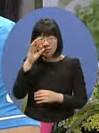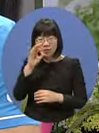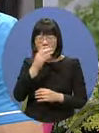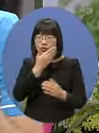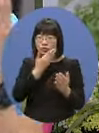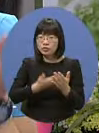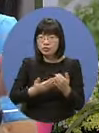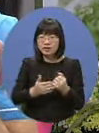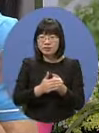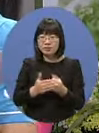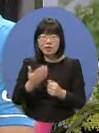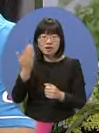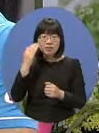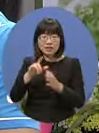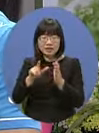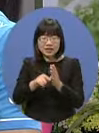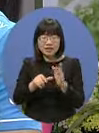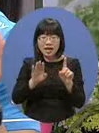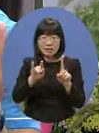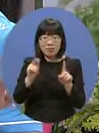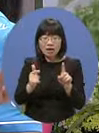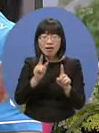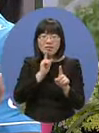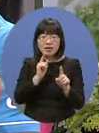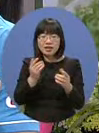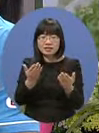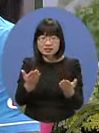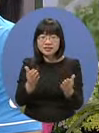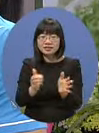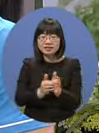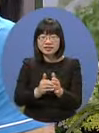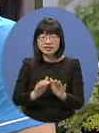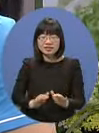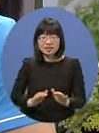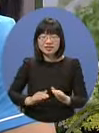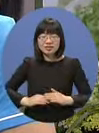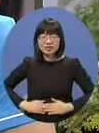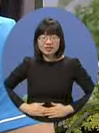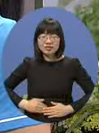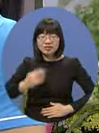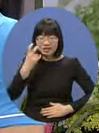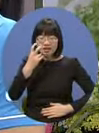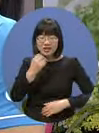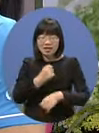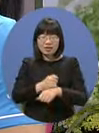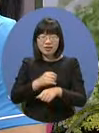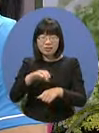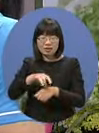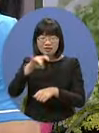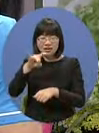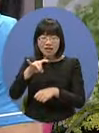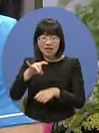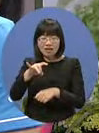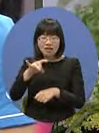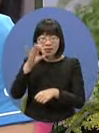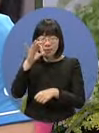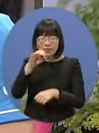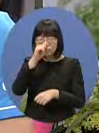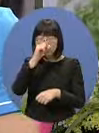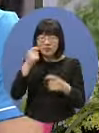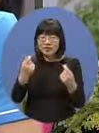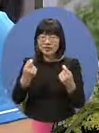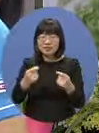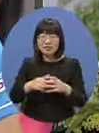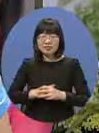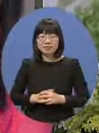중요하니까 제가 저번 시간에도 한번 예, 말씀을 드렸거든요. 네. 그래서 복부를 테스트해보는 걸 또 먼저 선행해보면 좋을 것 같아요.